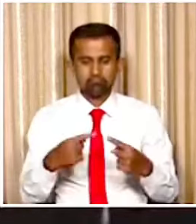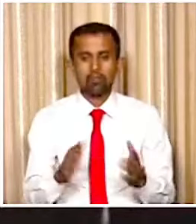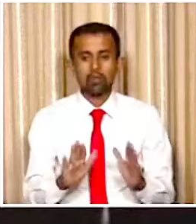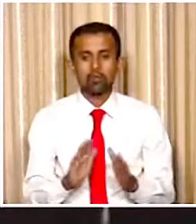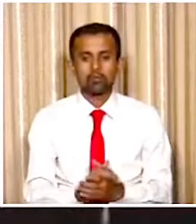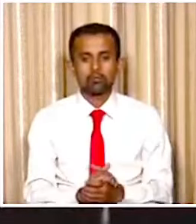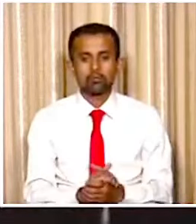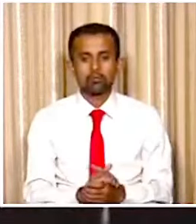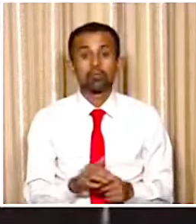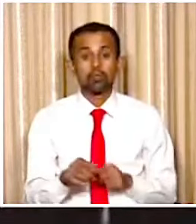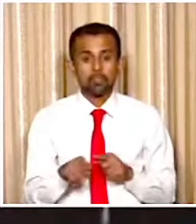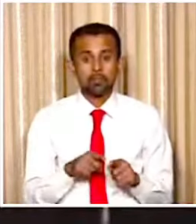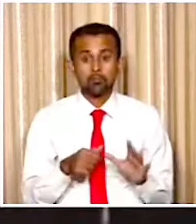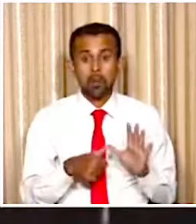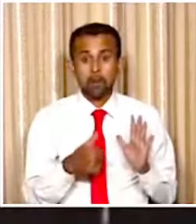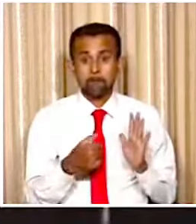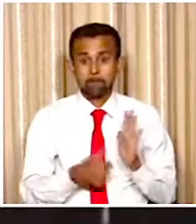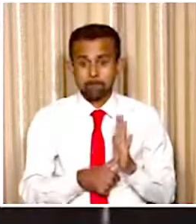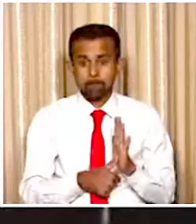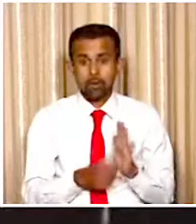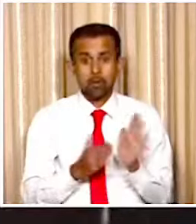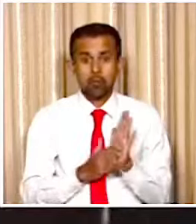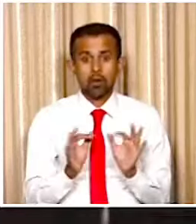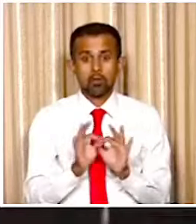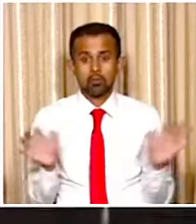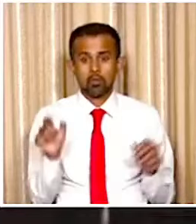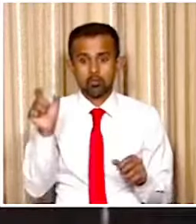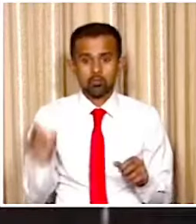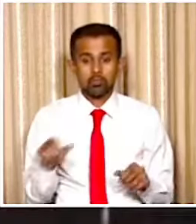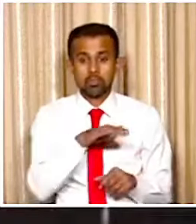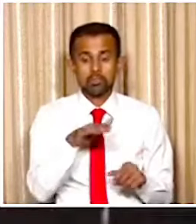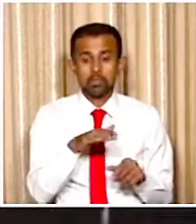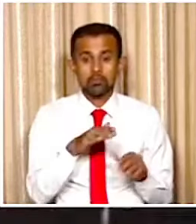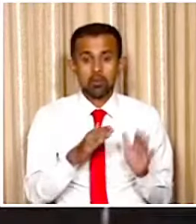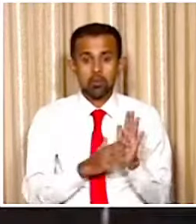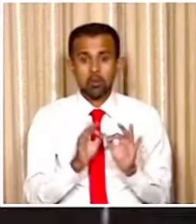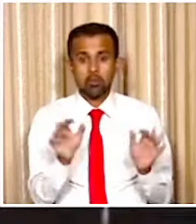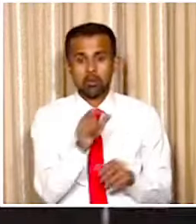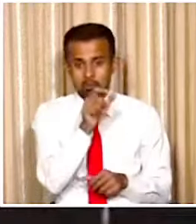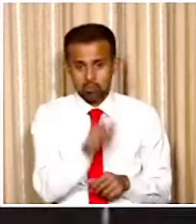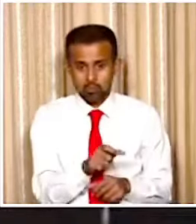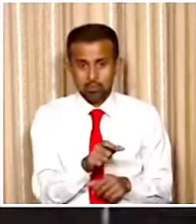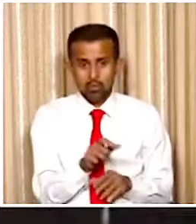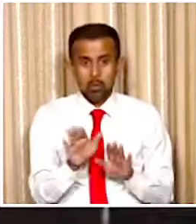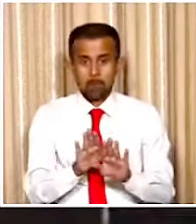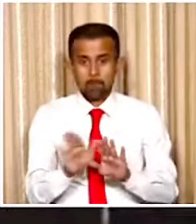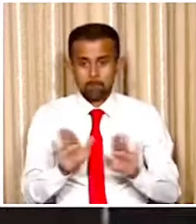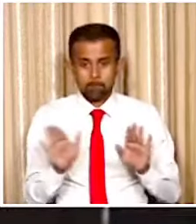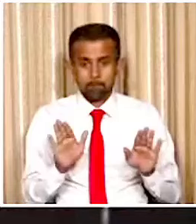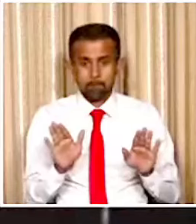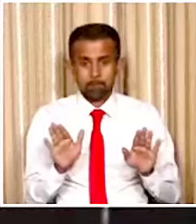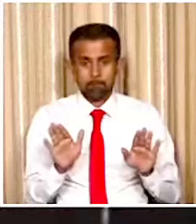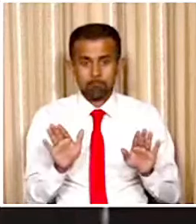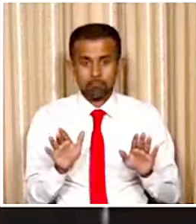ඒ වගේම මම කියනවා මේ අනපනත් වලින් මාධ්‍ය වේදීන් සහ සමාජ මාධ්‍ය ක්‍රියාකාරීන් පාලනය කරන්න ඒ අය